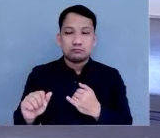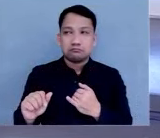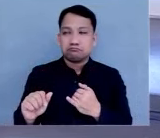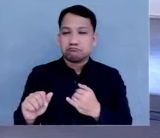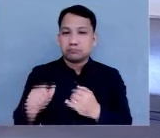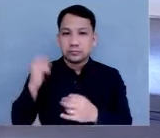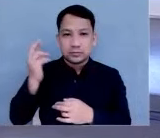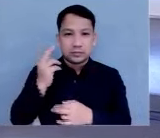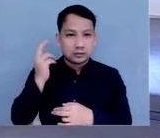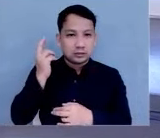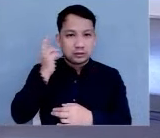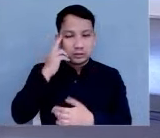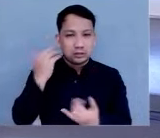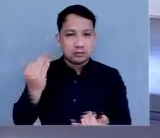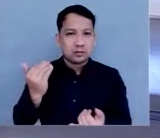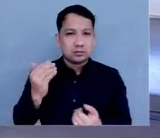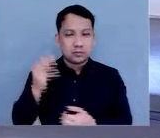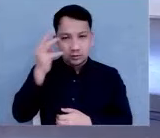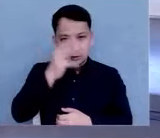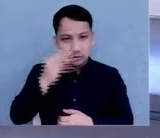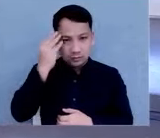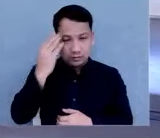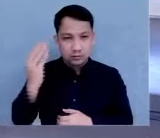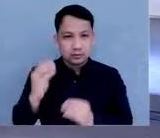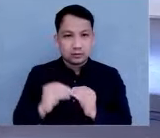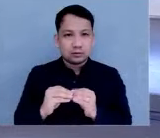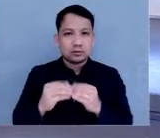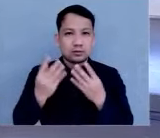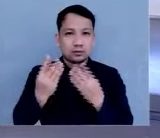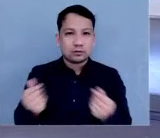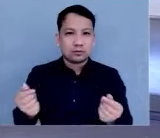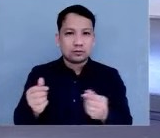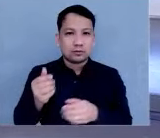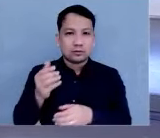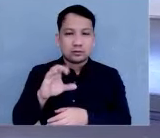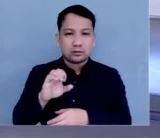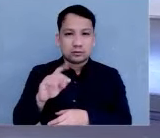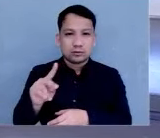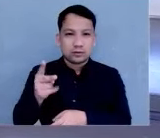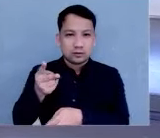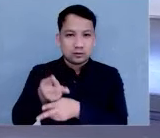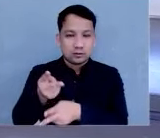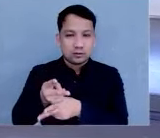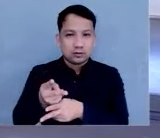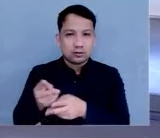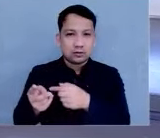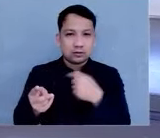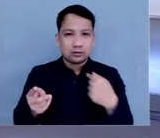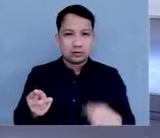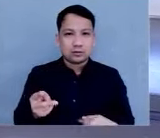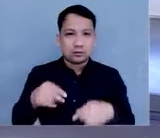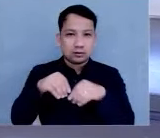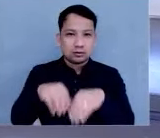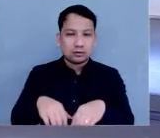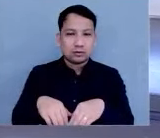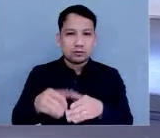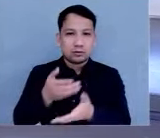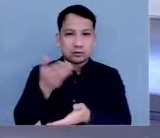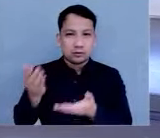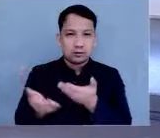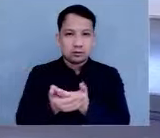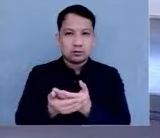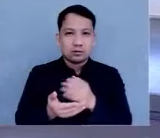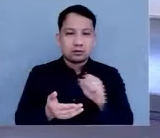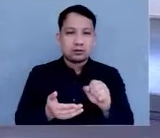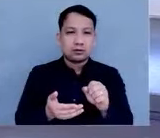Ngayon, ang kinakatakot natin ay ang kawalan ng Escoda Shoal. Ang kinakatakot naman ng China ay baka magsampa na naman tayo ng